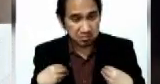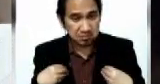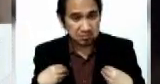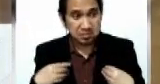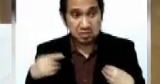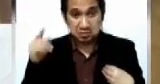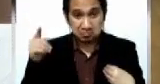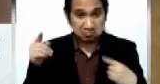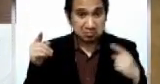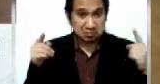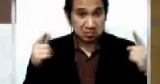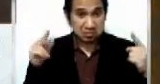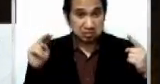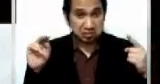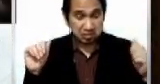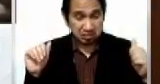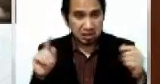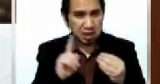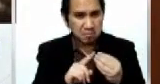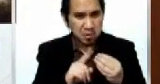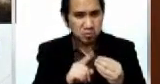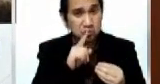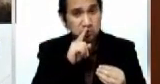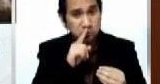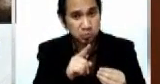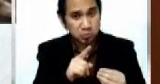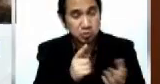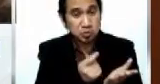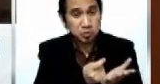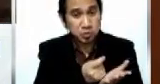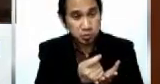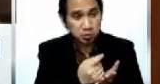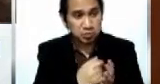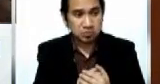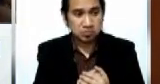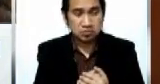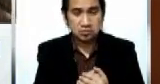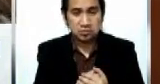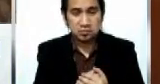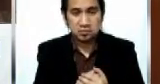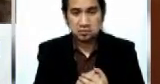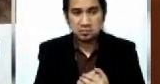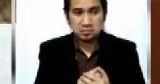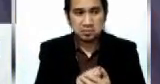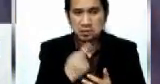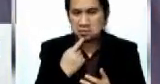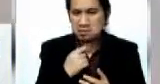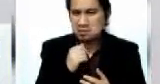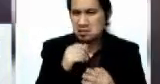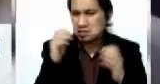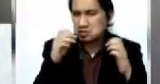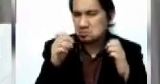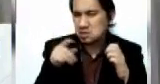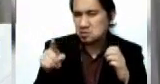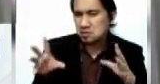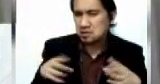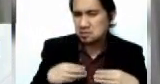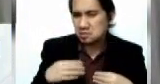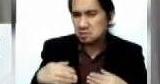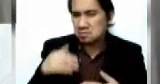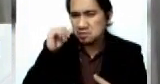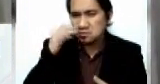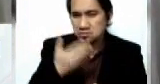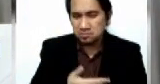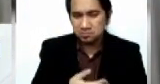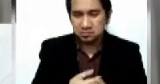Caitlin ang katotohanan? Huwag ka nang umasa pa, matatanggap kita bilang anak ko. Mawiwing dan